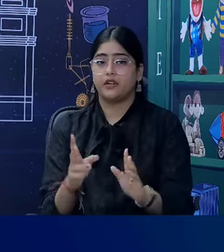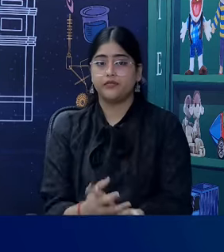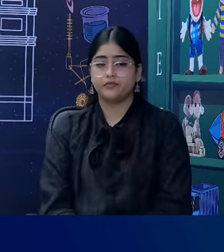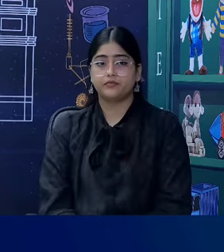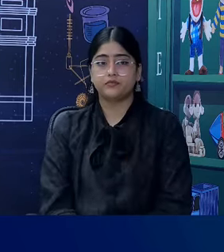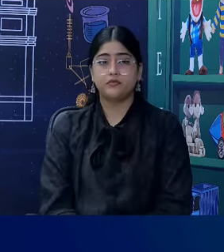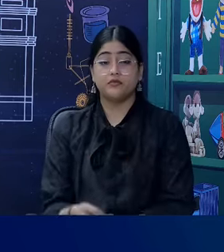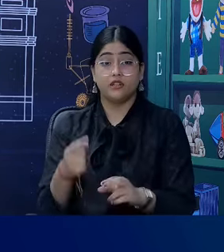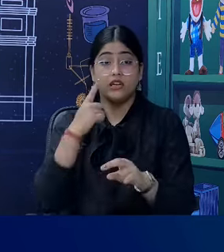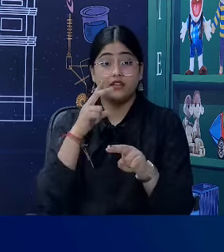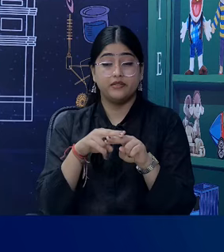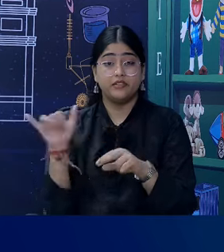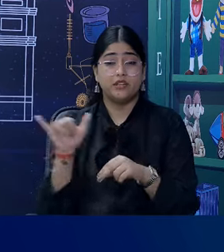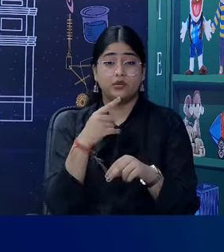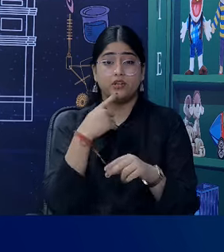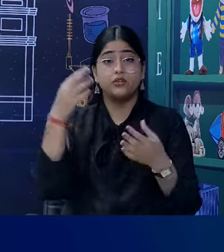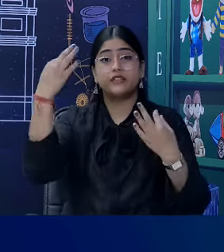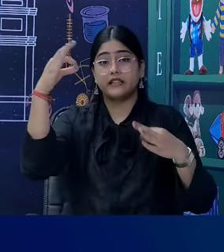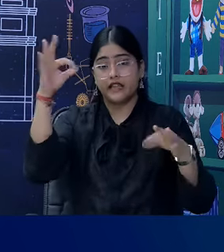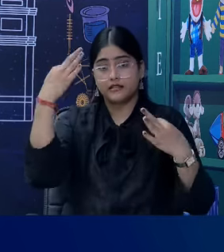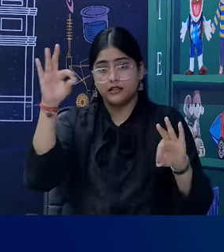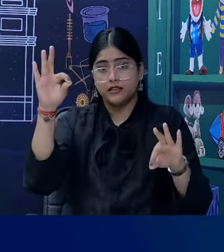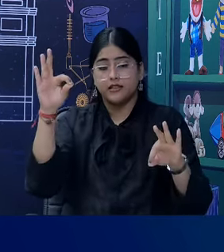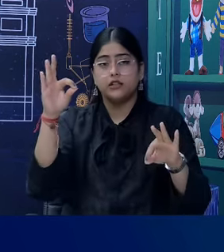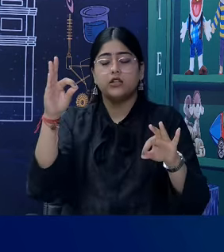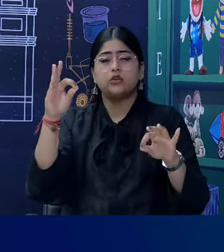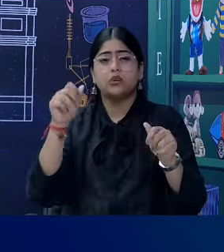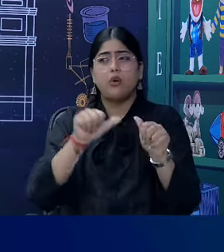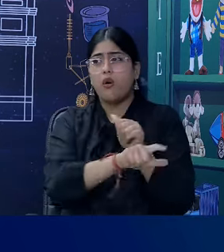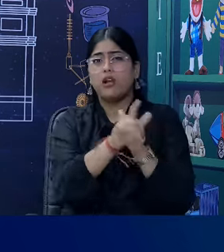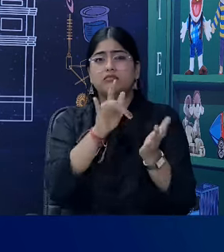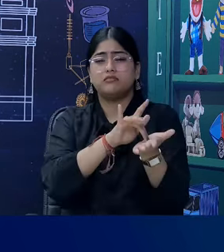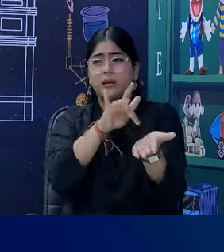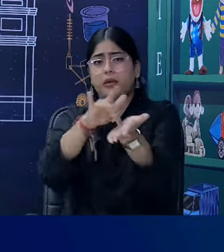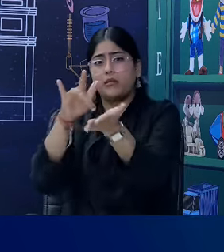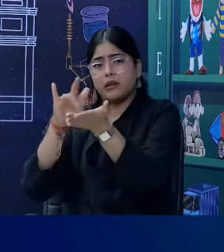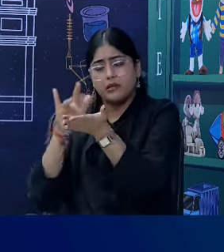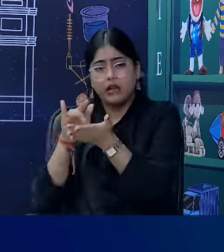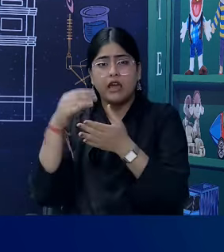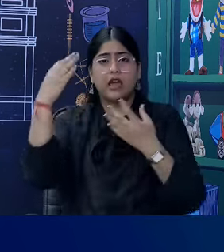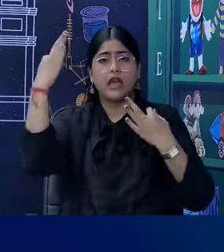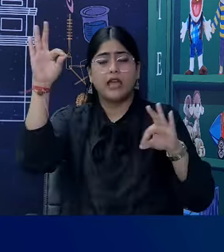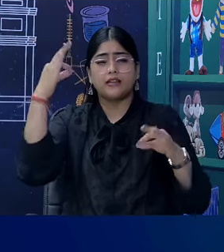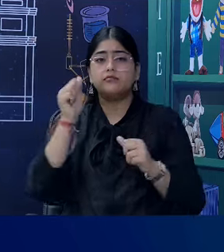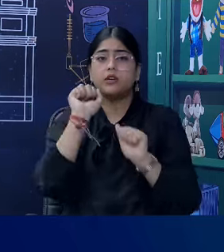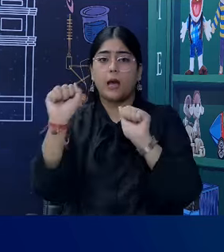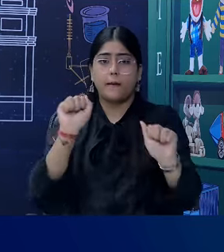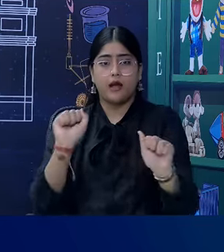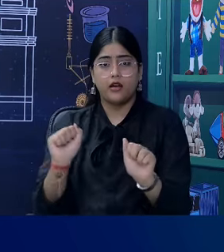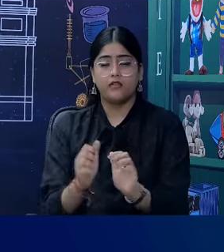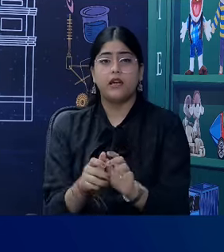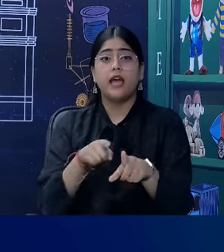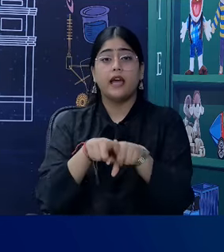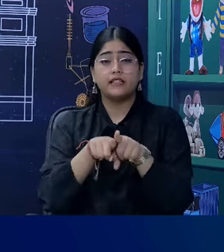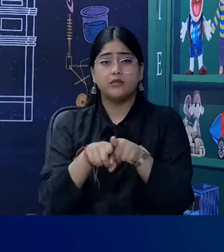से अगर हम बोले नृत्य का तो हर क्षेत्र का अपना-अपना एक नृत्य होता है वैसे तो हम सभी नृत्य सबने देखे हुए न पर्टिकुलर कुछ क्षेत्र के